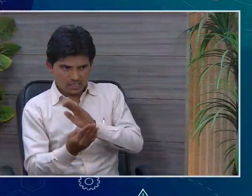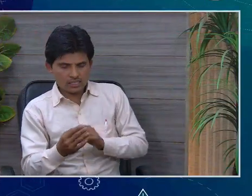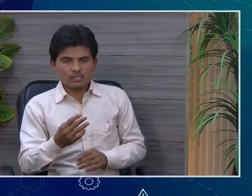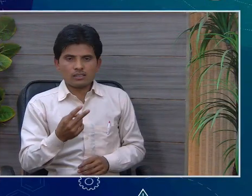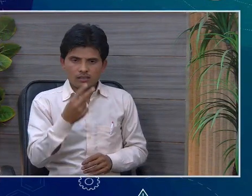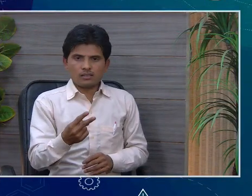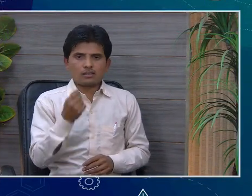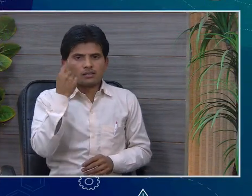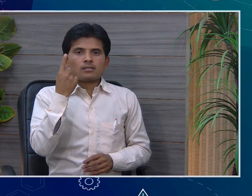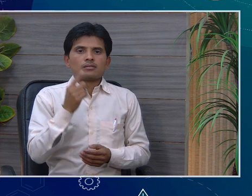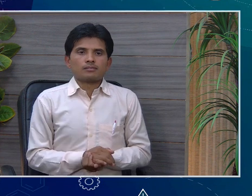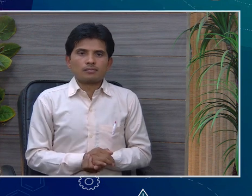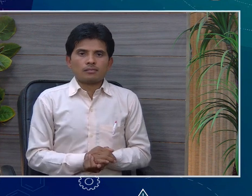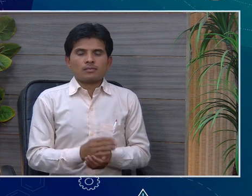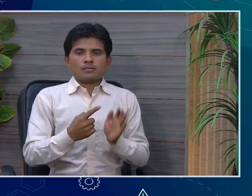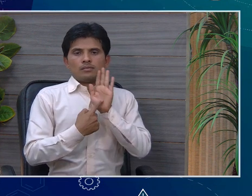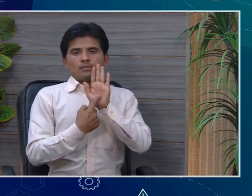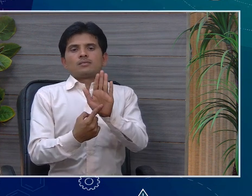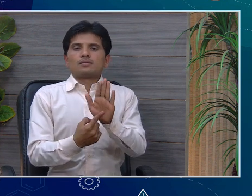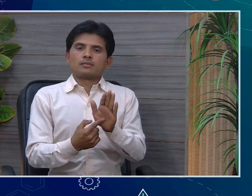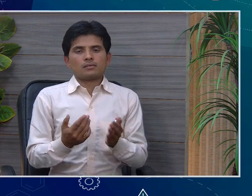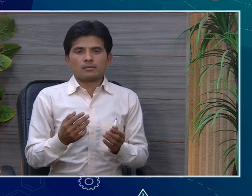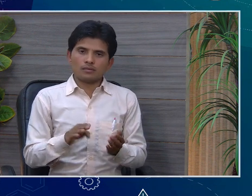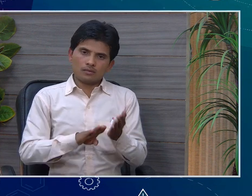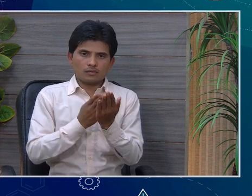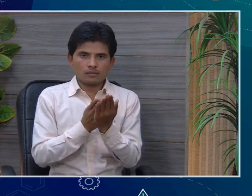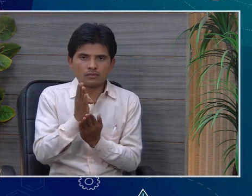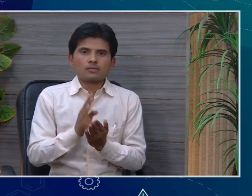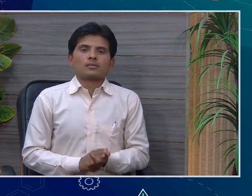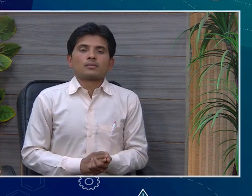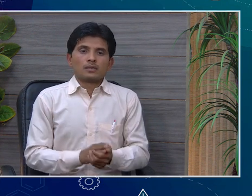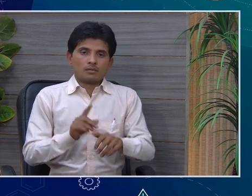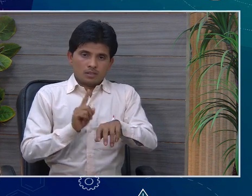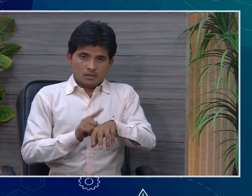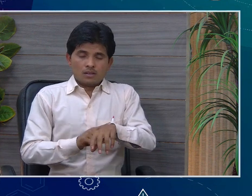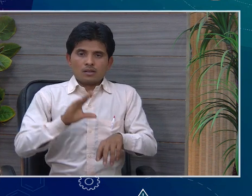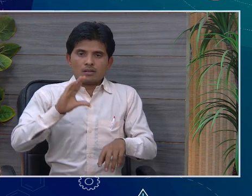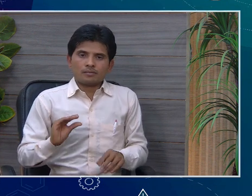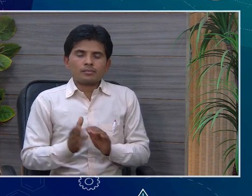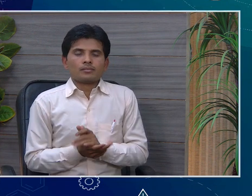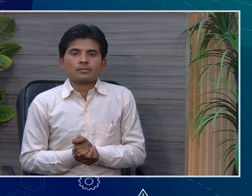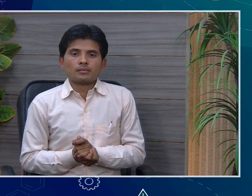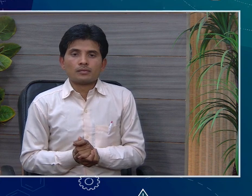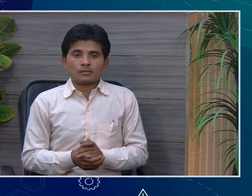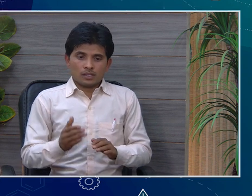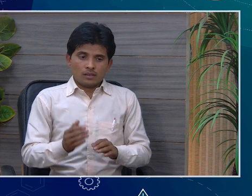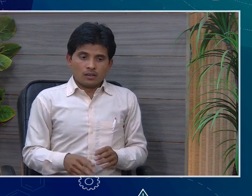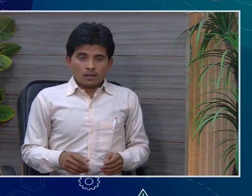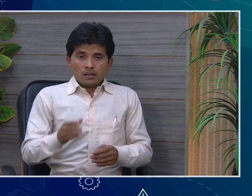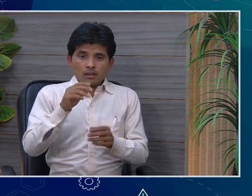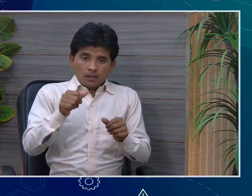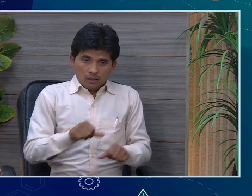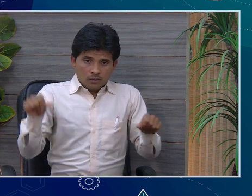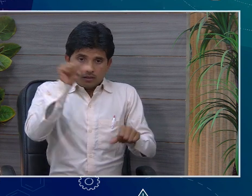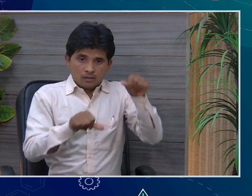का तरीका अभी समय हमें बिलकुल जांच तक नहीं दे रहा है या रनिंग वेरी शॉर्ट टाइम लेकिन जाने से पहले हम आपसे जानना चाहेंगे कि साइंस को और